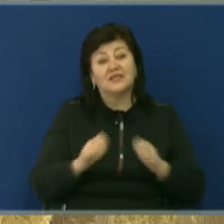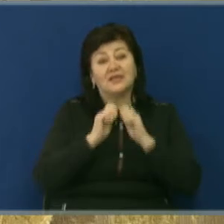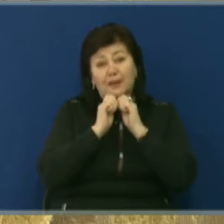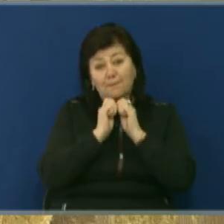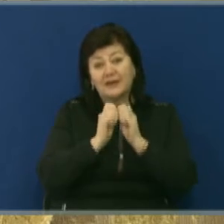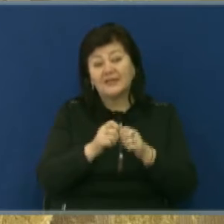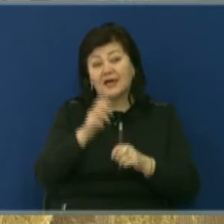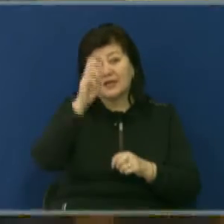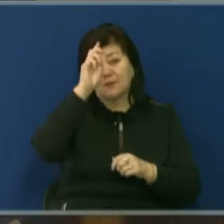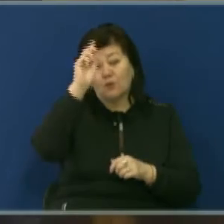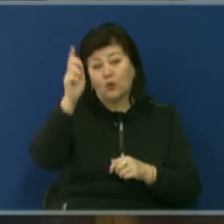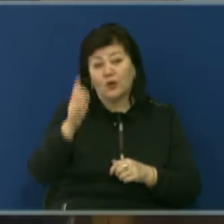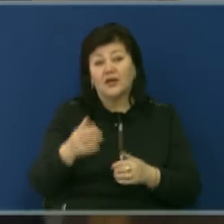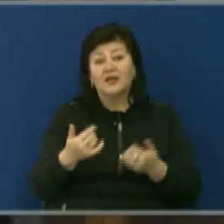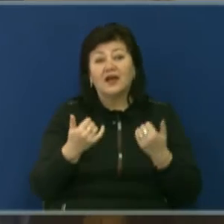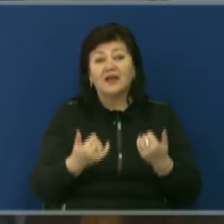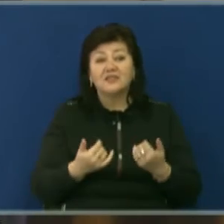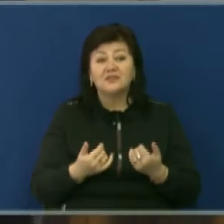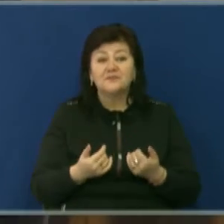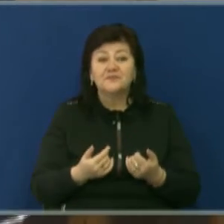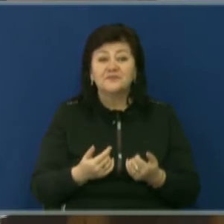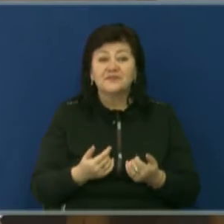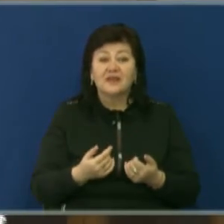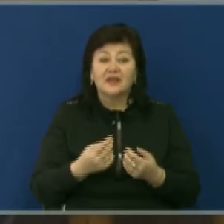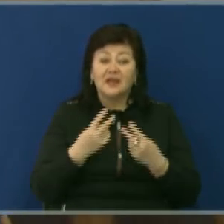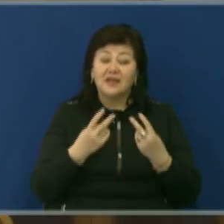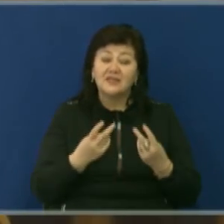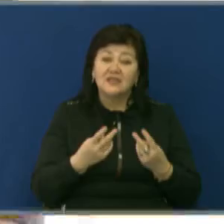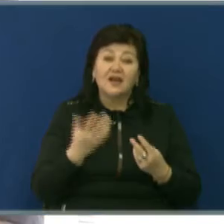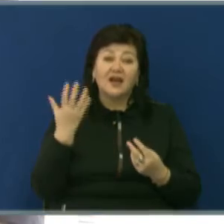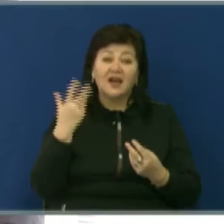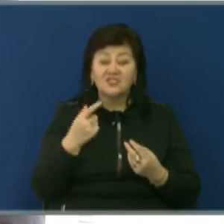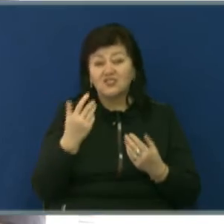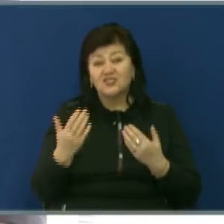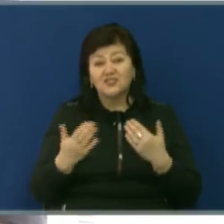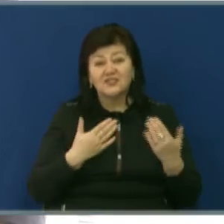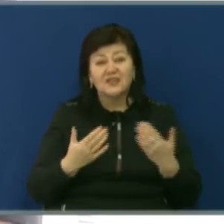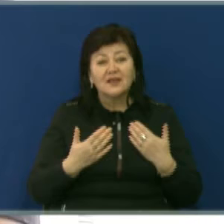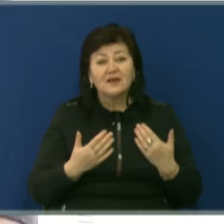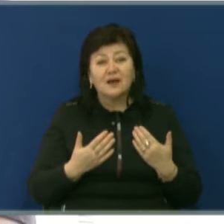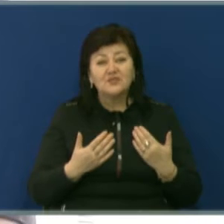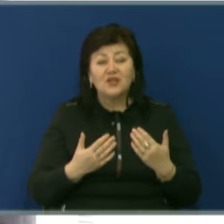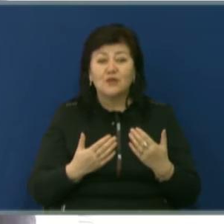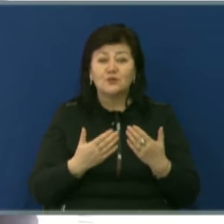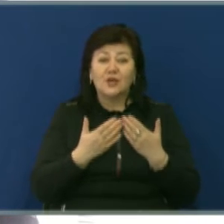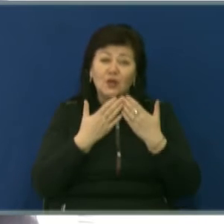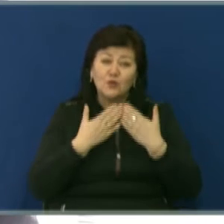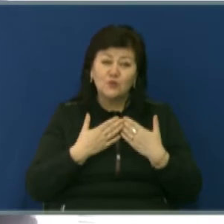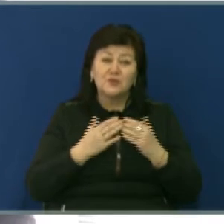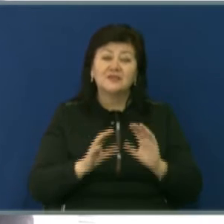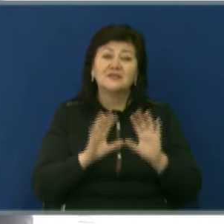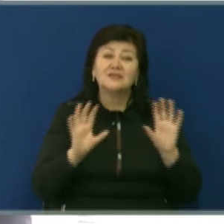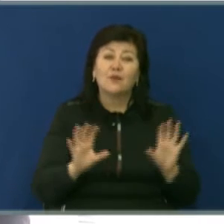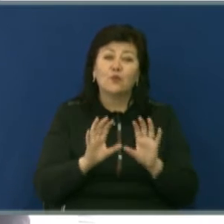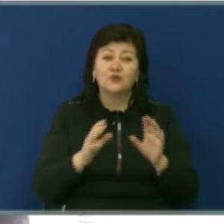көреді. Ата-аналарының сүйіспеншілігін сезінген балаларда кішілерге қамқорлықпен қарайды. Хорошо смотреть на детей, когда они в такой. Балалардың